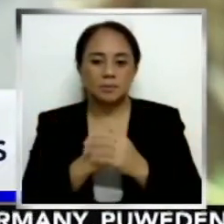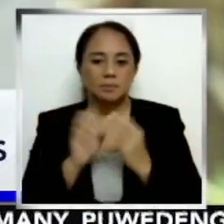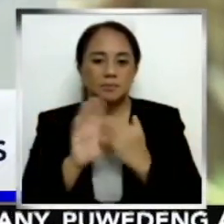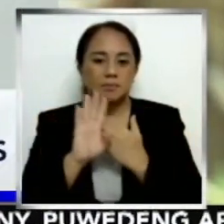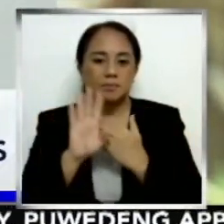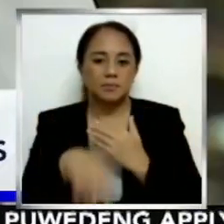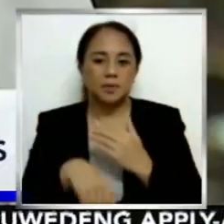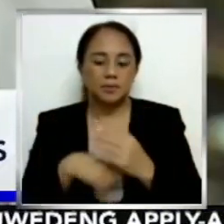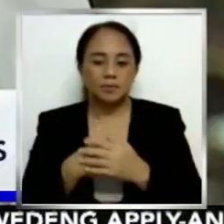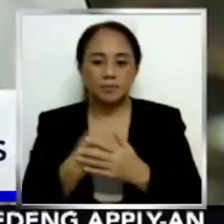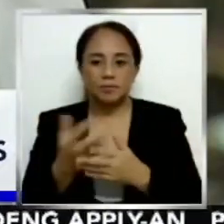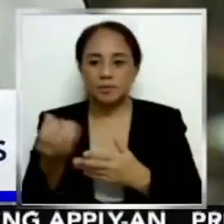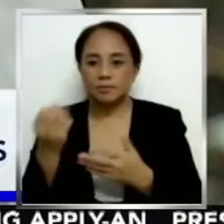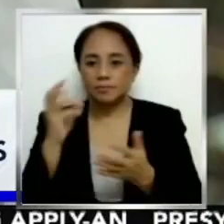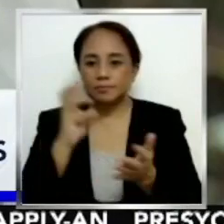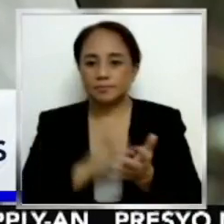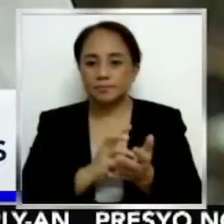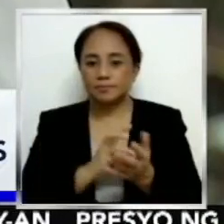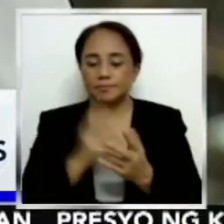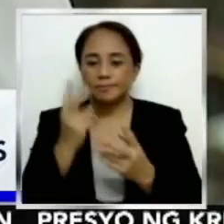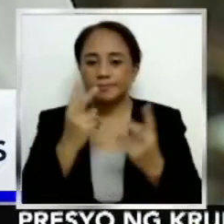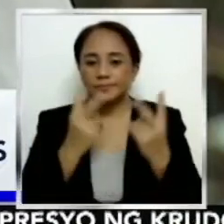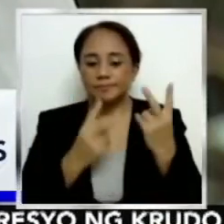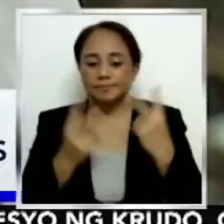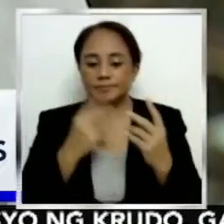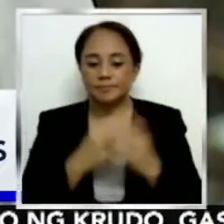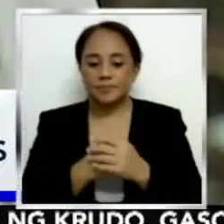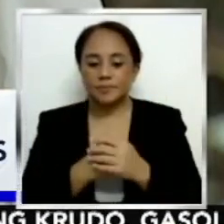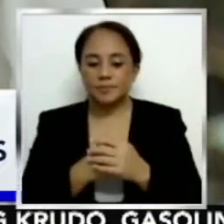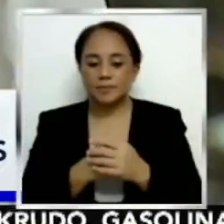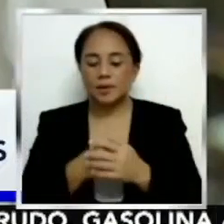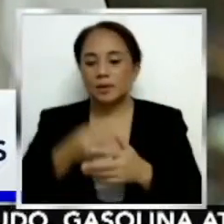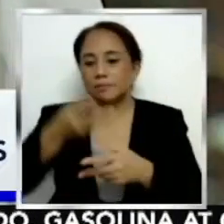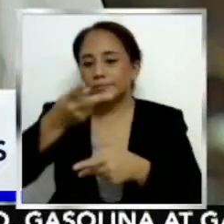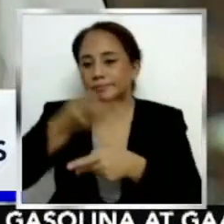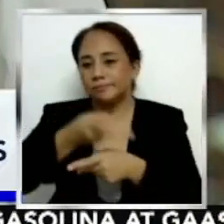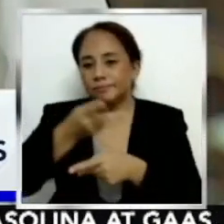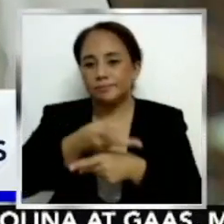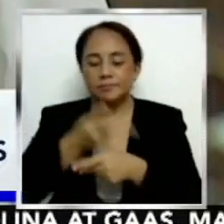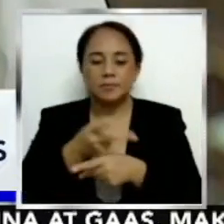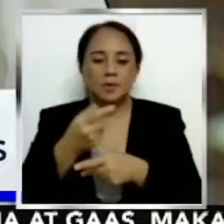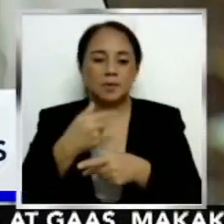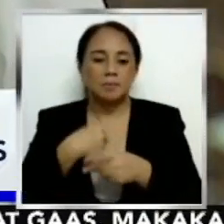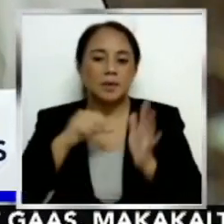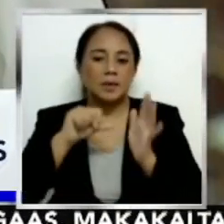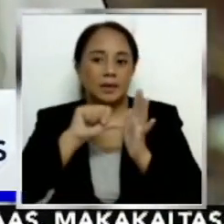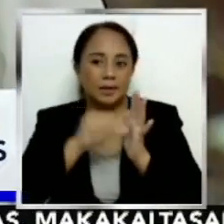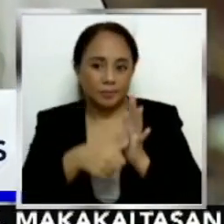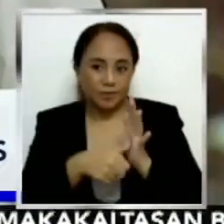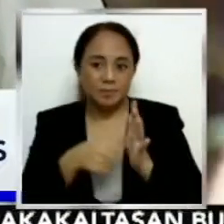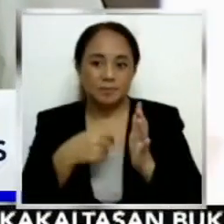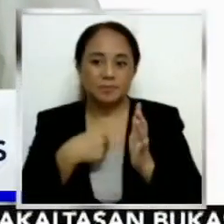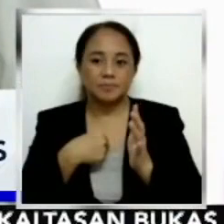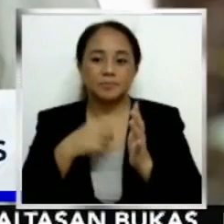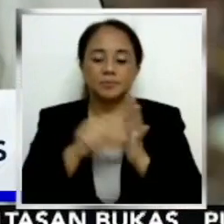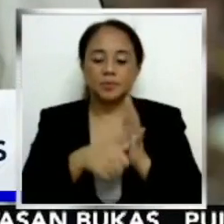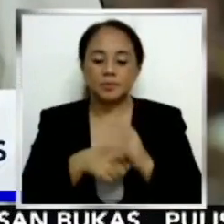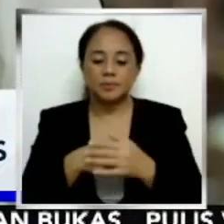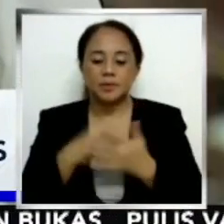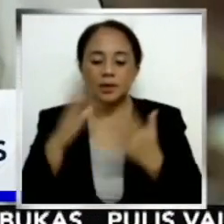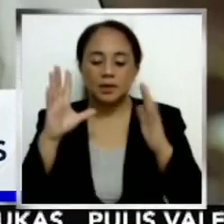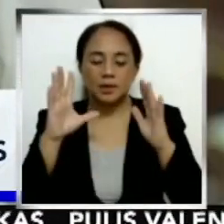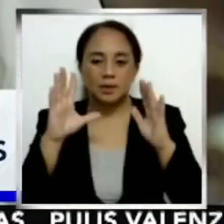state visits. As the caretaker, may I reiterate the Marcos